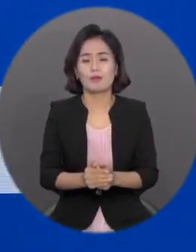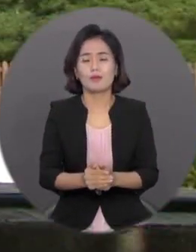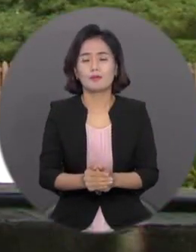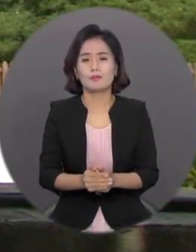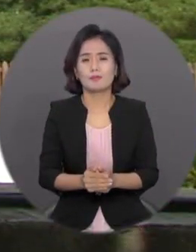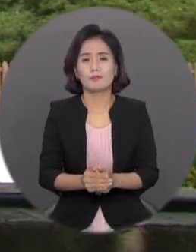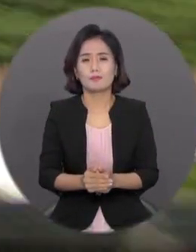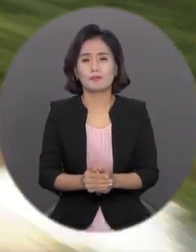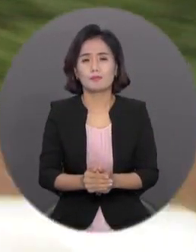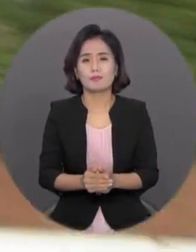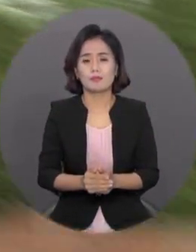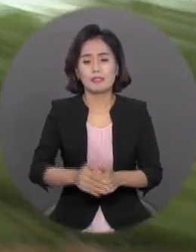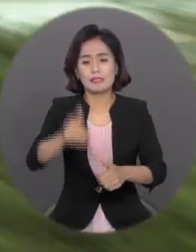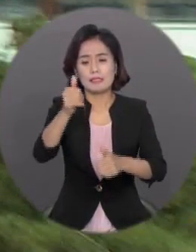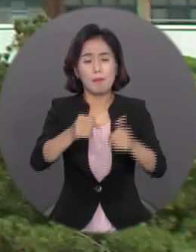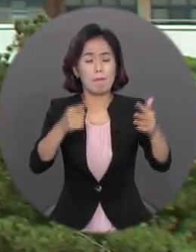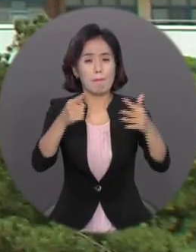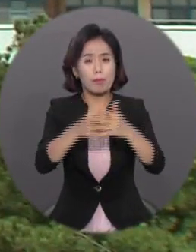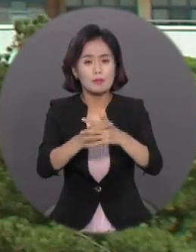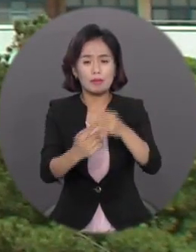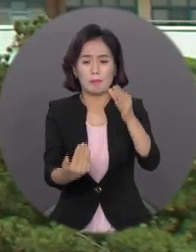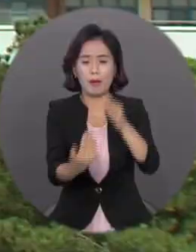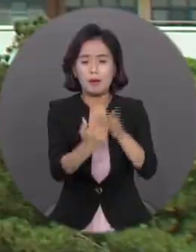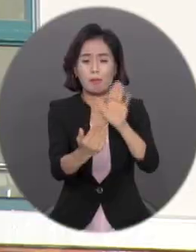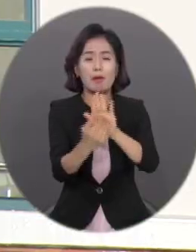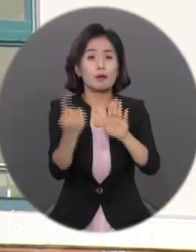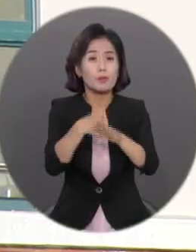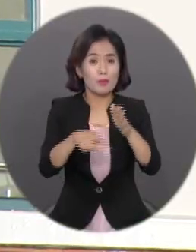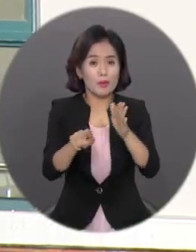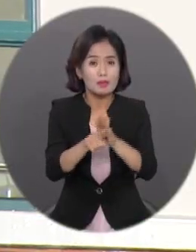벗어나는 한 방법. 시험지 유출 사건이 재발하지